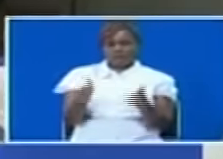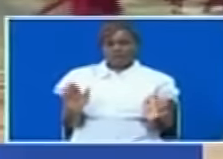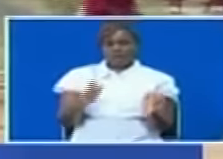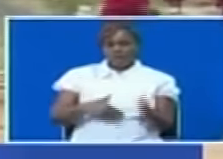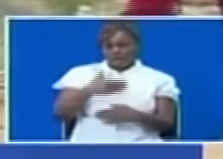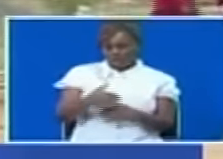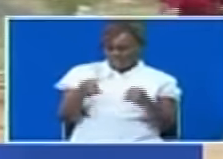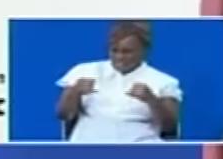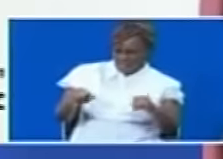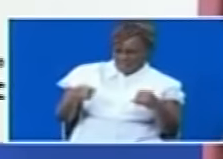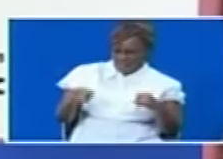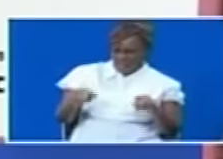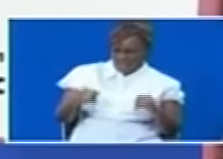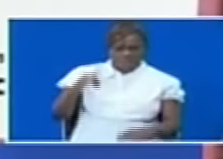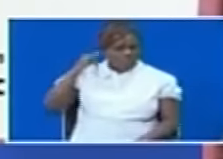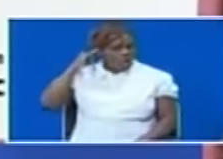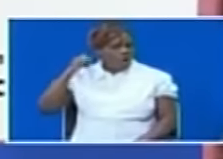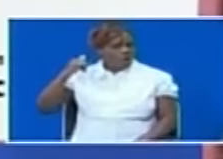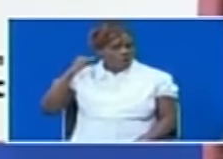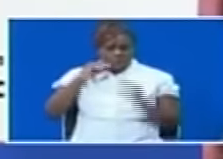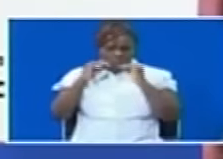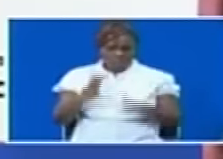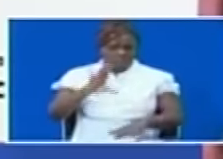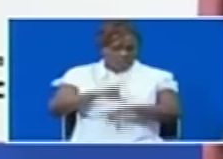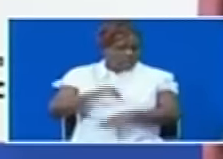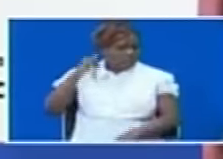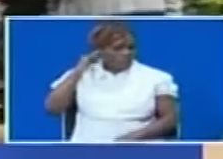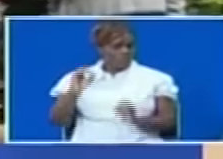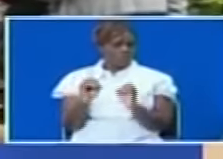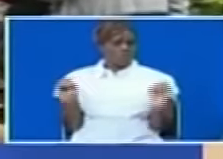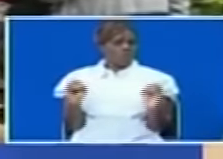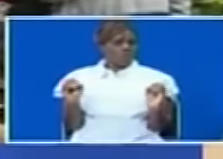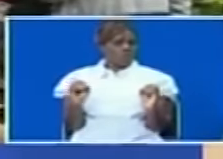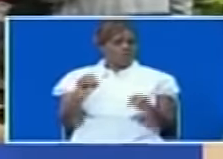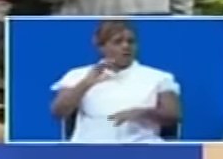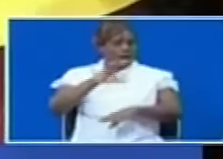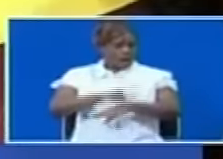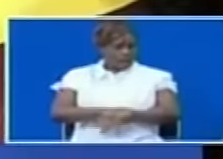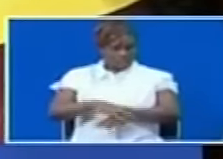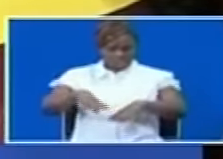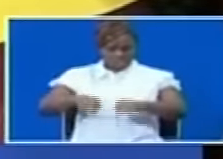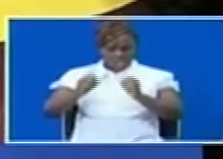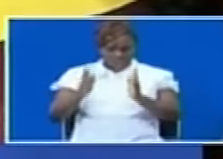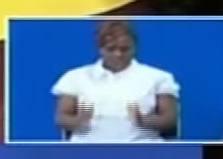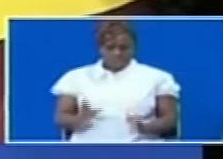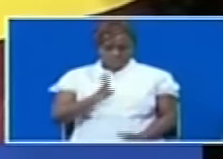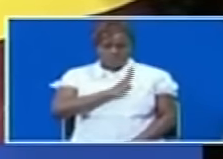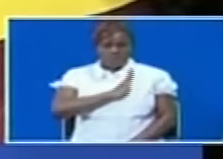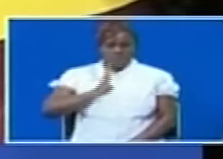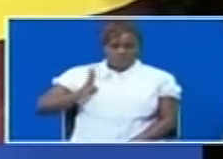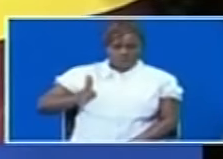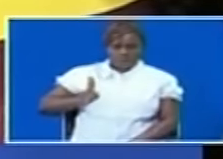ya jaribu ya kumpigia mwalimu mkuu aliyedinda kupokea simu zetu, tulifanikiwa kumpata mwenyekiti wa bodi ya shule Eliud